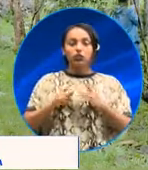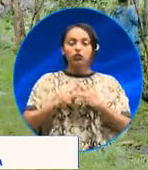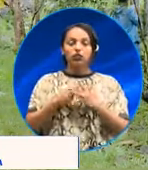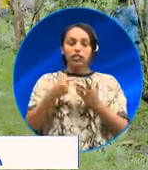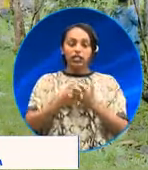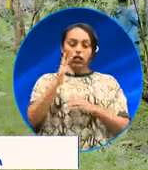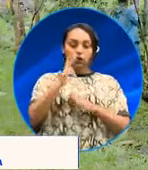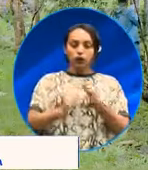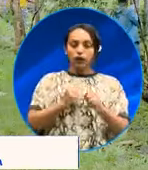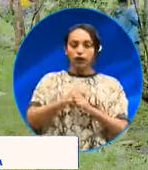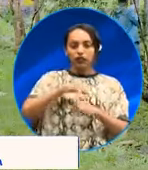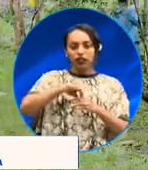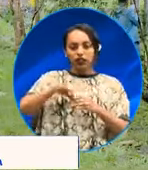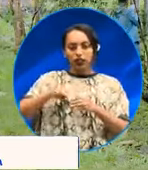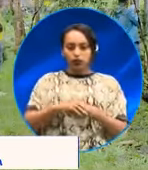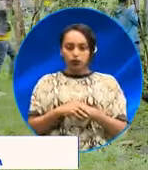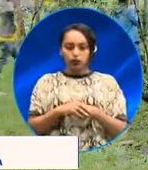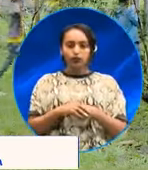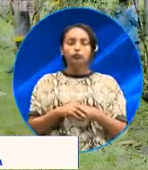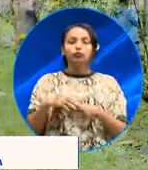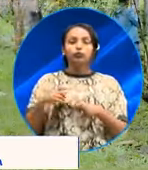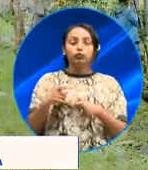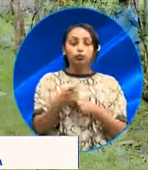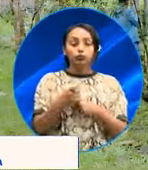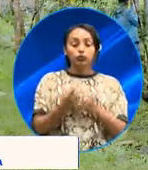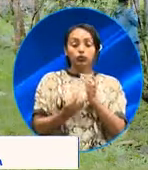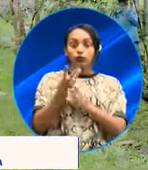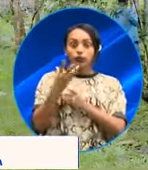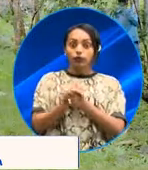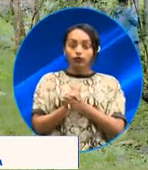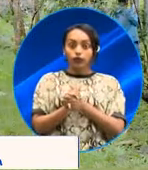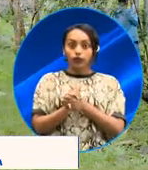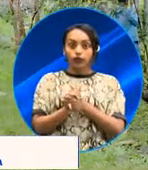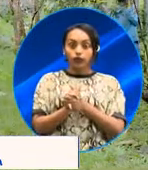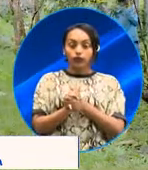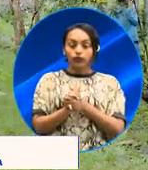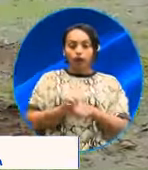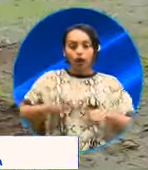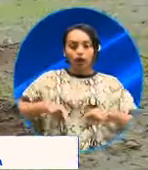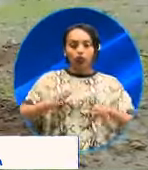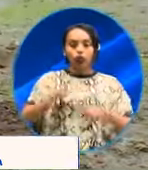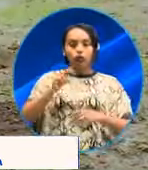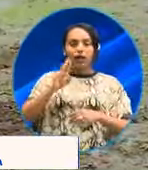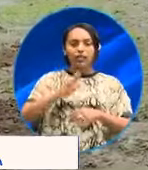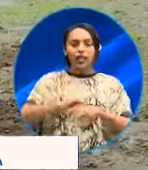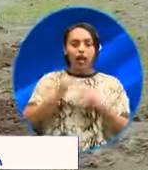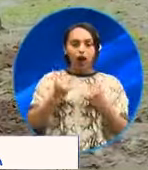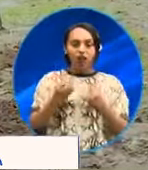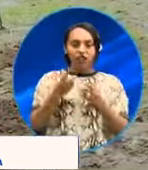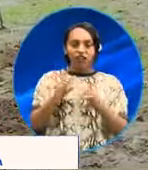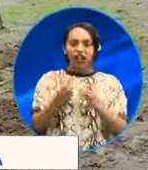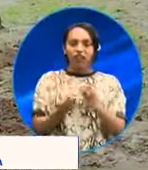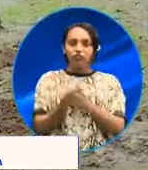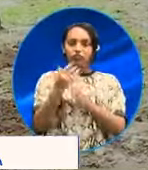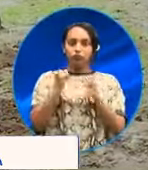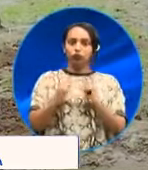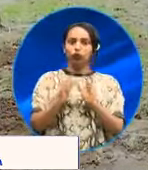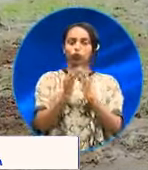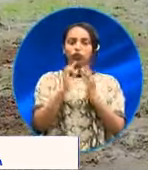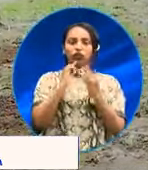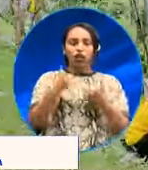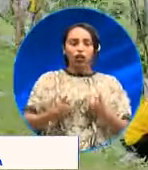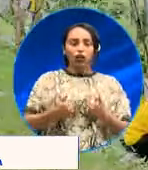የዛሬ 3 ዓመት የተተከሉ የሚያፈሩ ችግኞች በአርሶአደሩ ማሳ ላይ አሁን ፍሬ መስጠት የጀመሩበት ሁኔታ